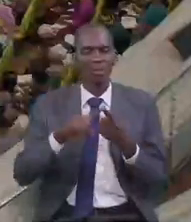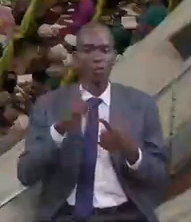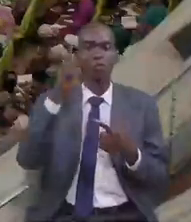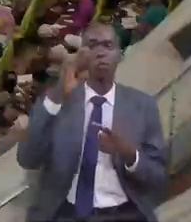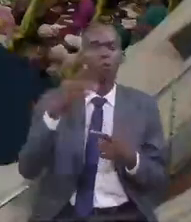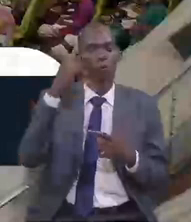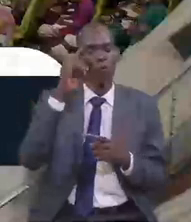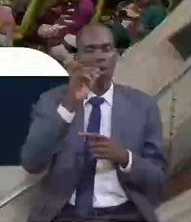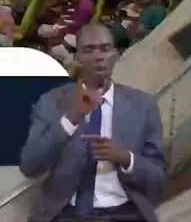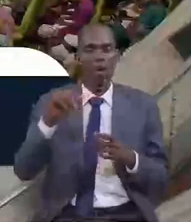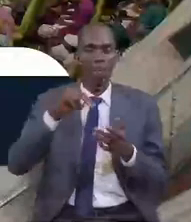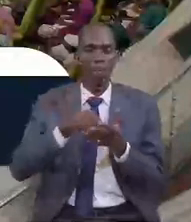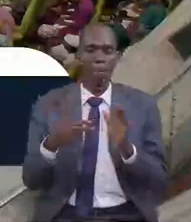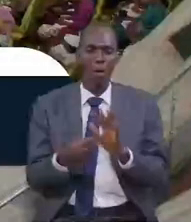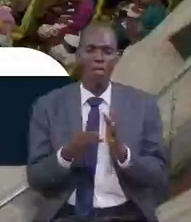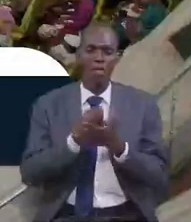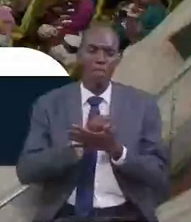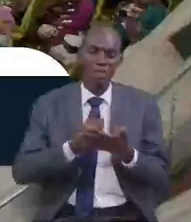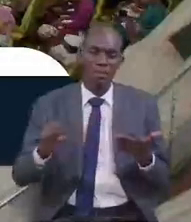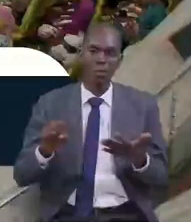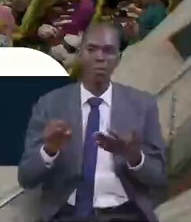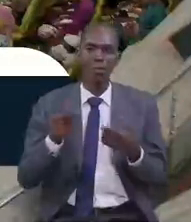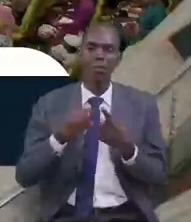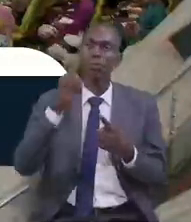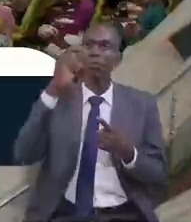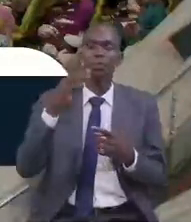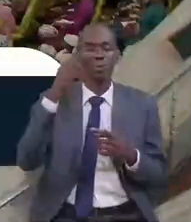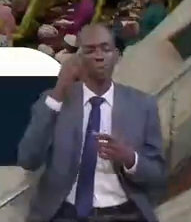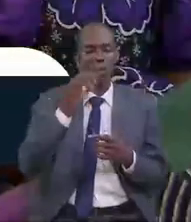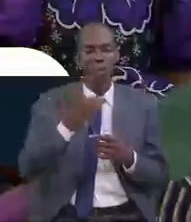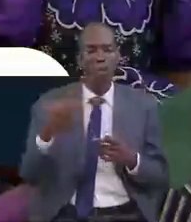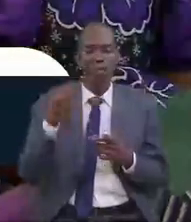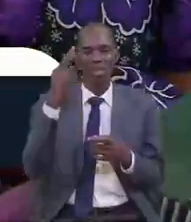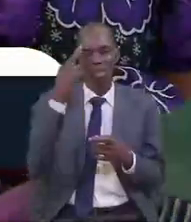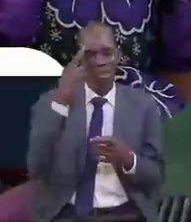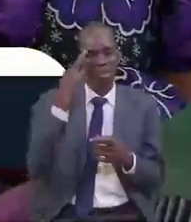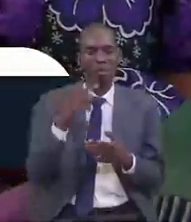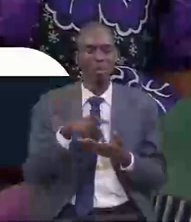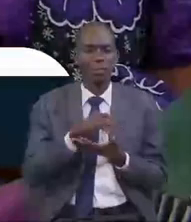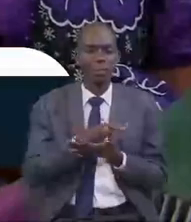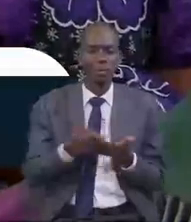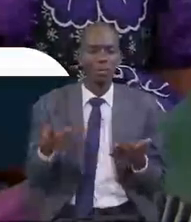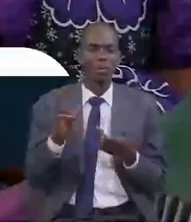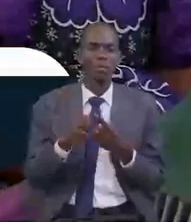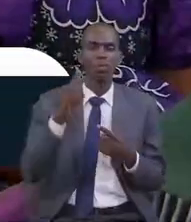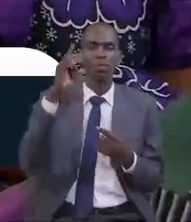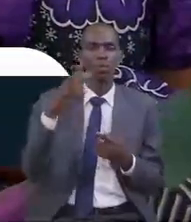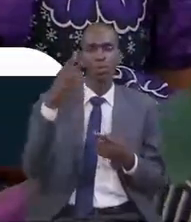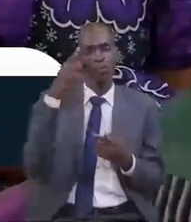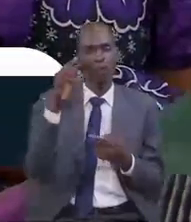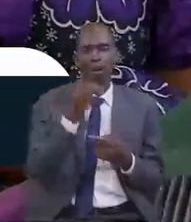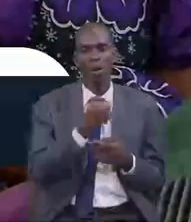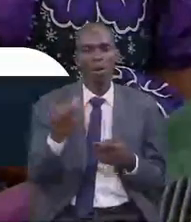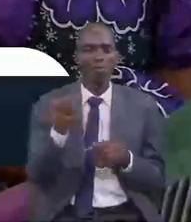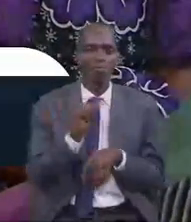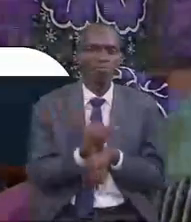Sanctifiés pour l'usage de Dieu. Pour une fin. Purifiés pour l'usage de Dieu. Mis à